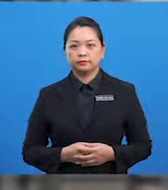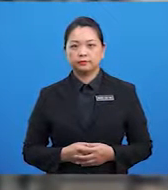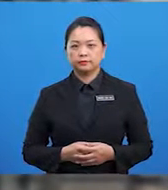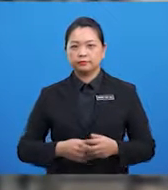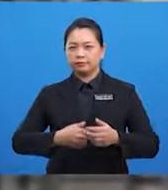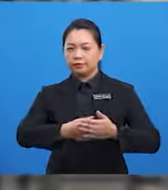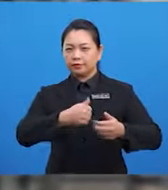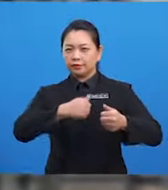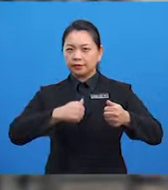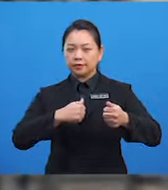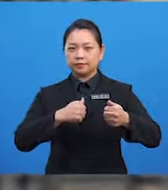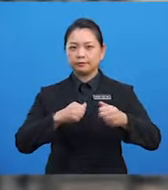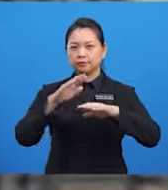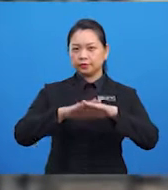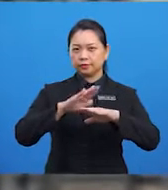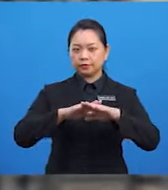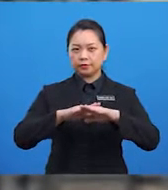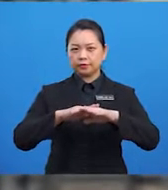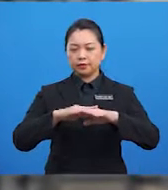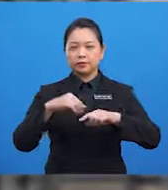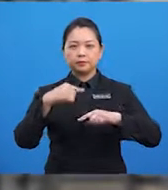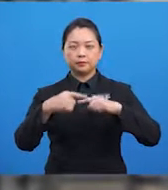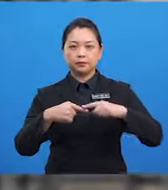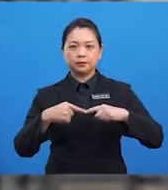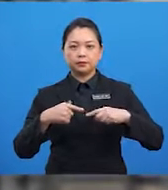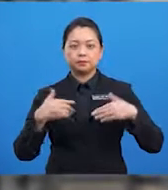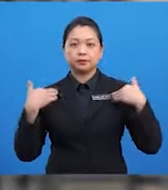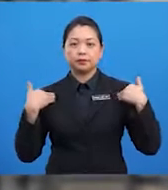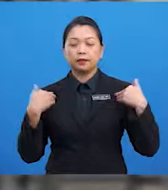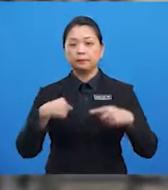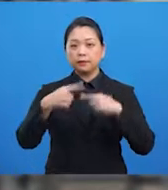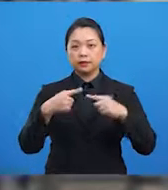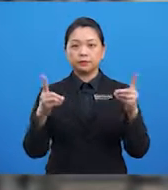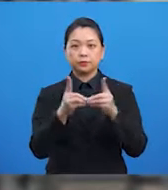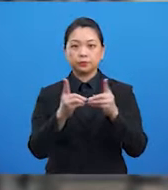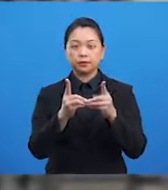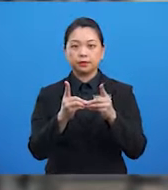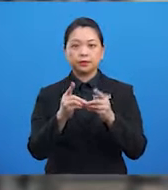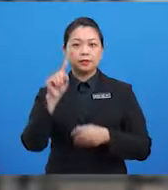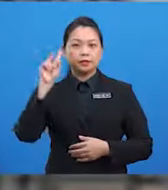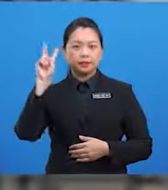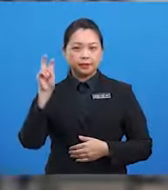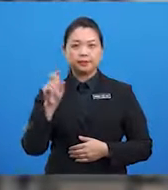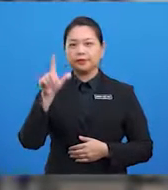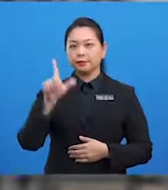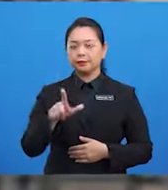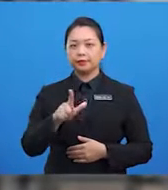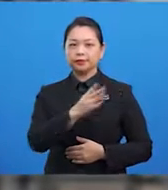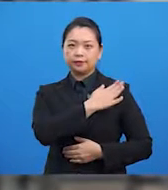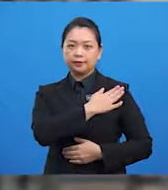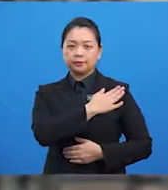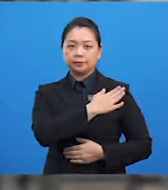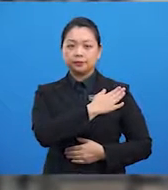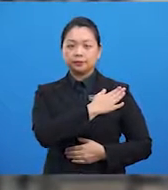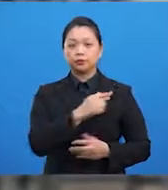merasakan bersentuhan, termasuk melagakan anggota badan ketika bersua. Hanya letak tangan di dada tanda